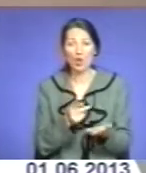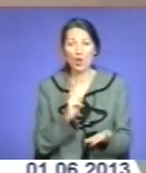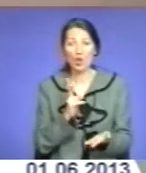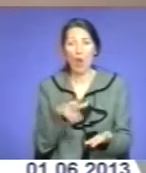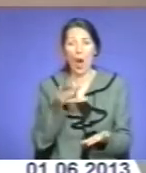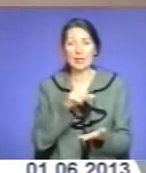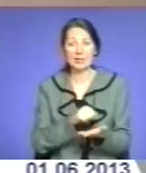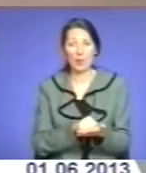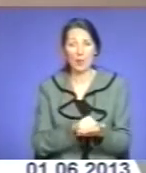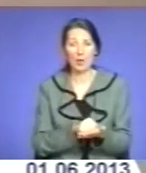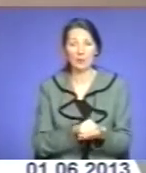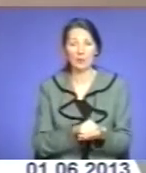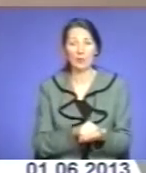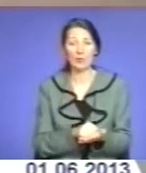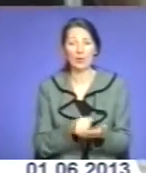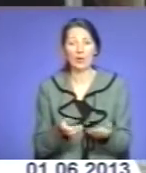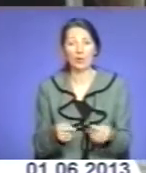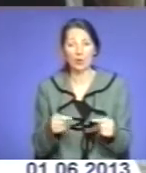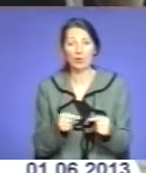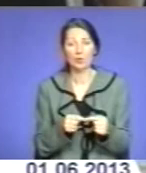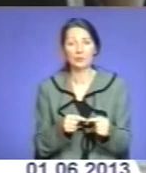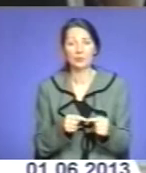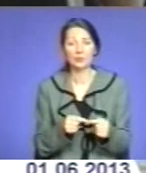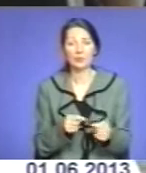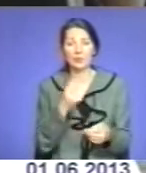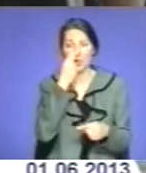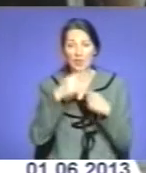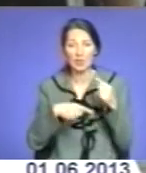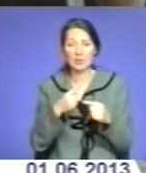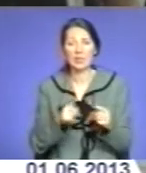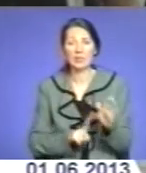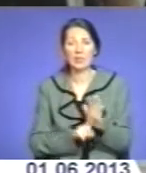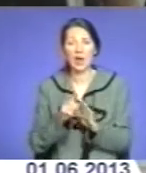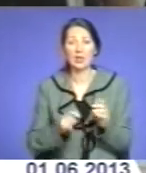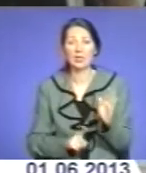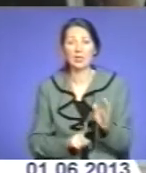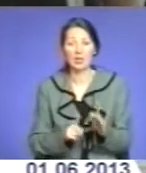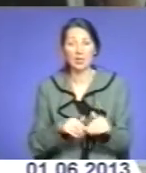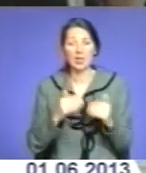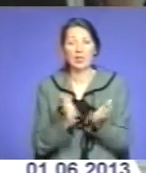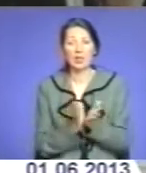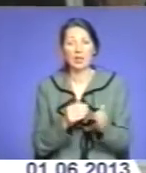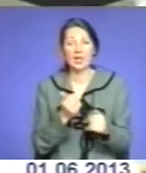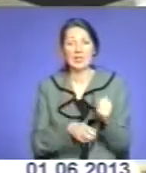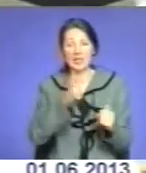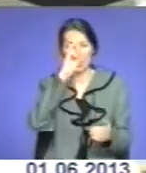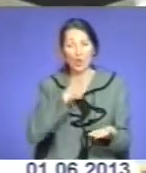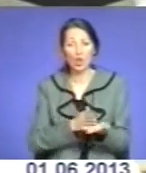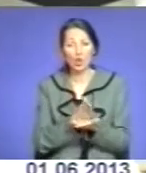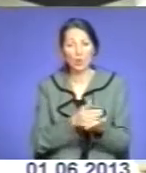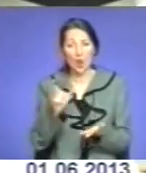займе остаточно. На традиційних загальних стартах серед державних службовців щороку учасників